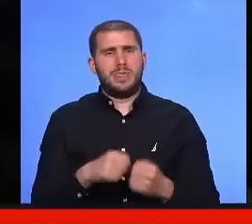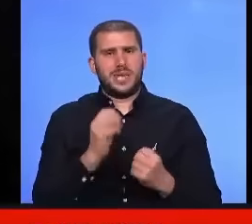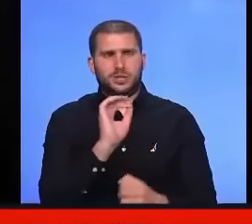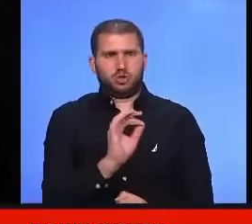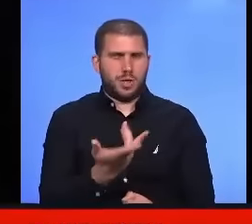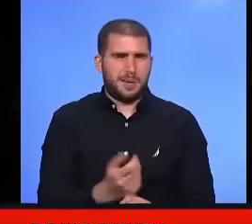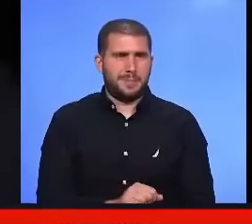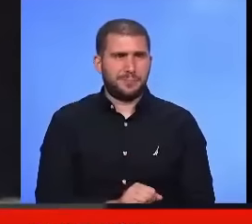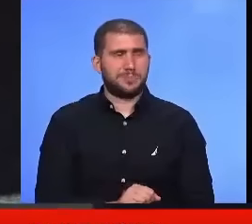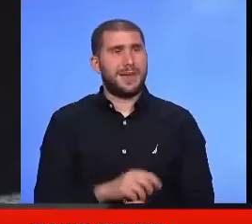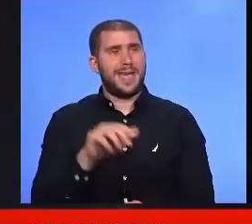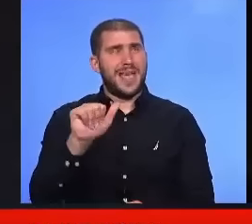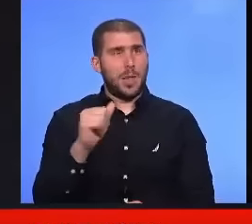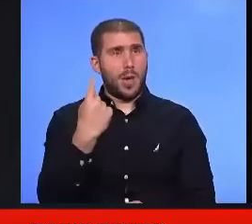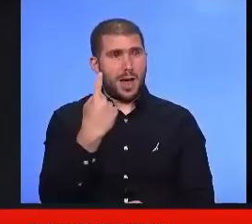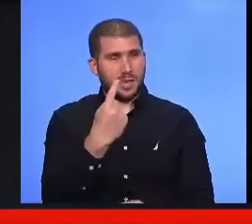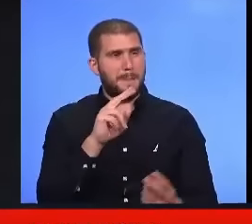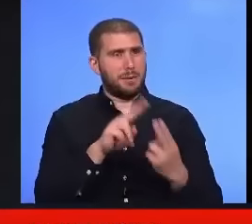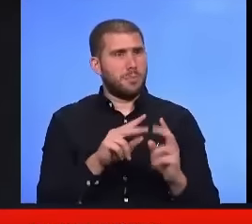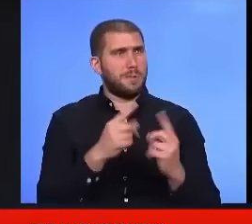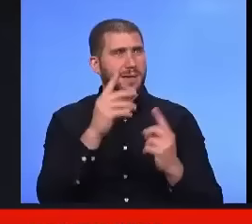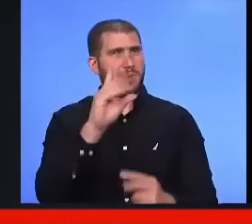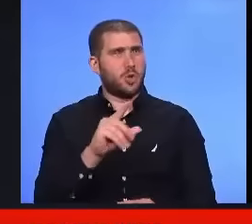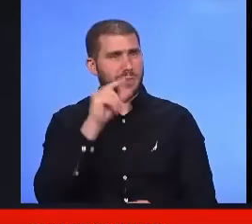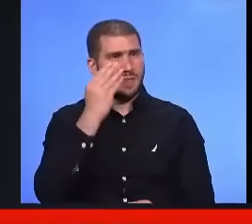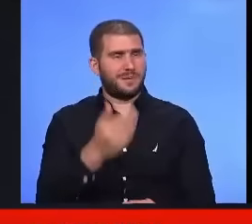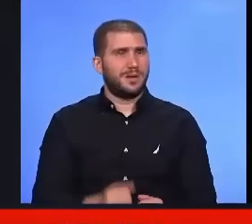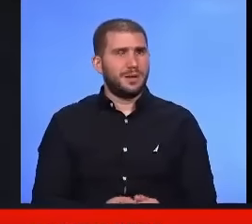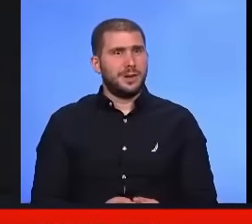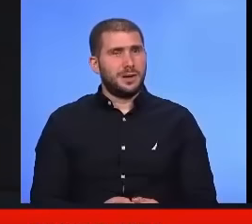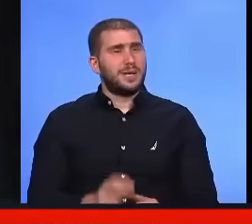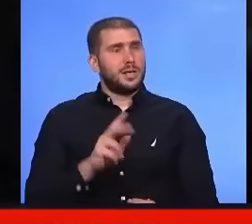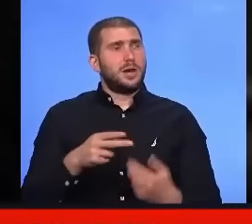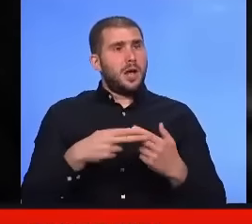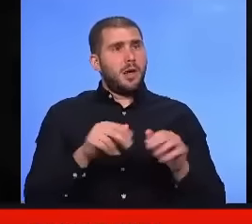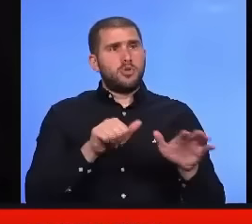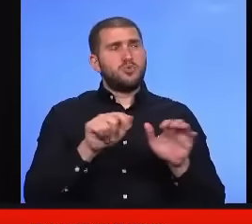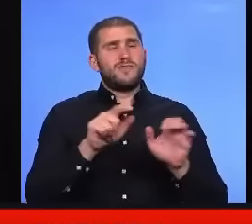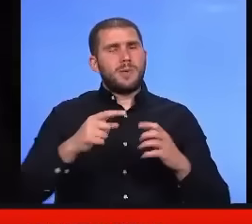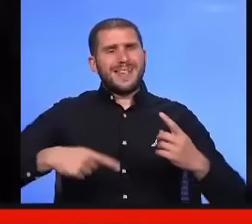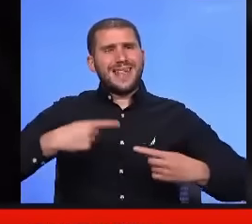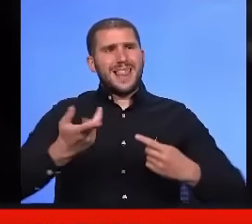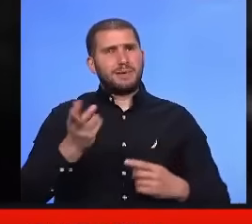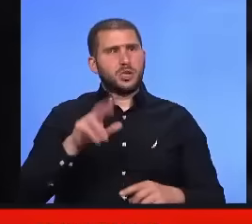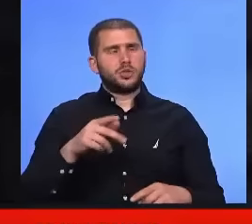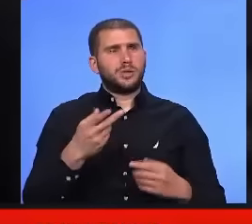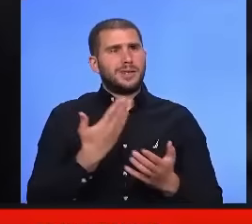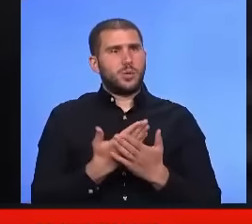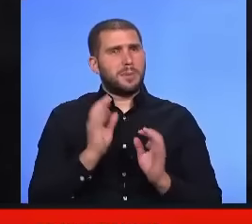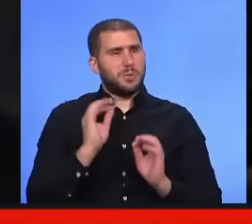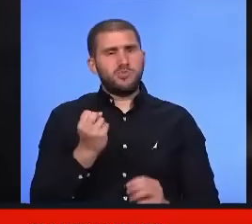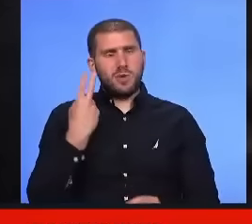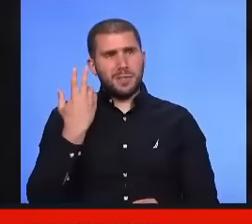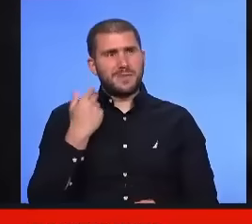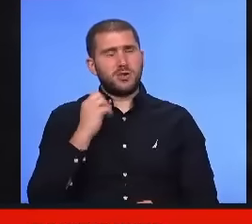שלהם. אליהו, אחד מהם, פגשנו במקרה בדרום תל אביב. יש לי שם קרוב ל-600-700 גלילים, יש לי פה תיעודים בדיוק שבועיים לפני